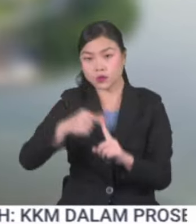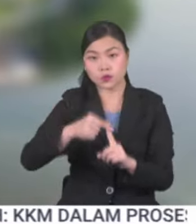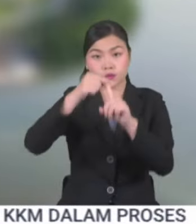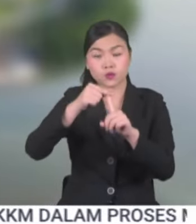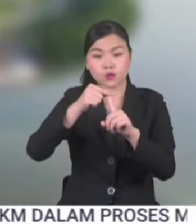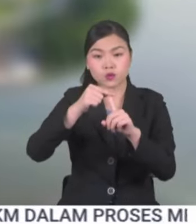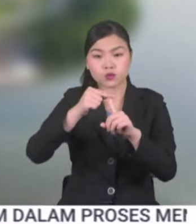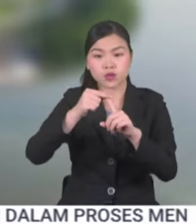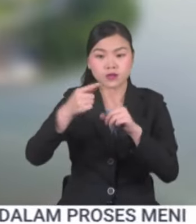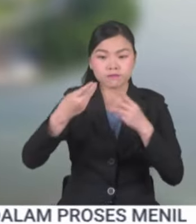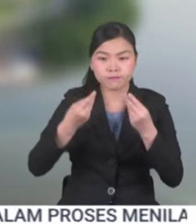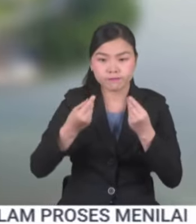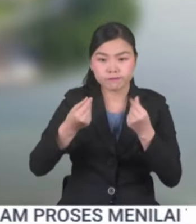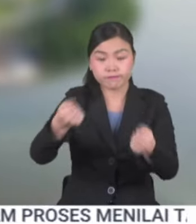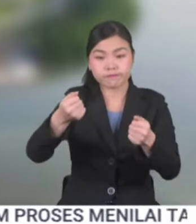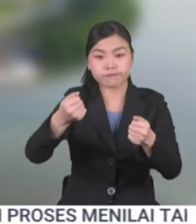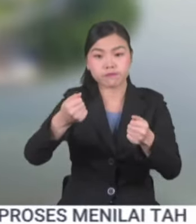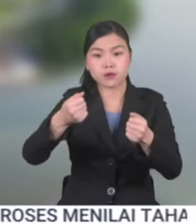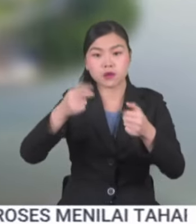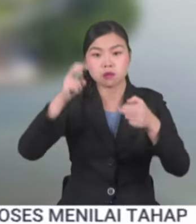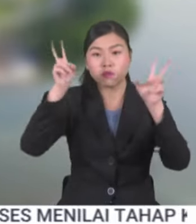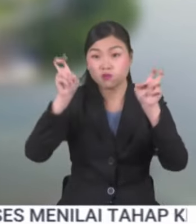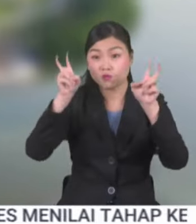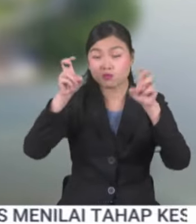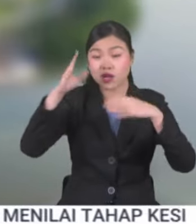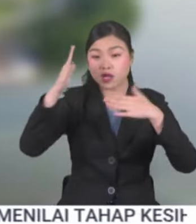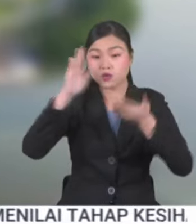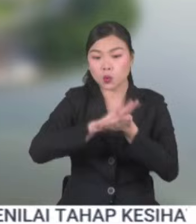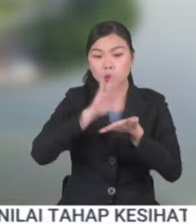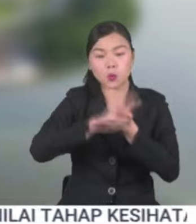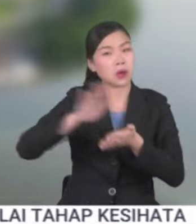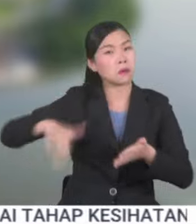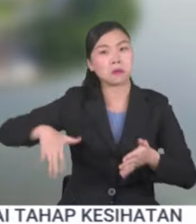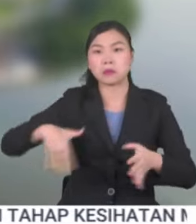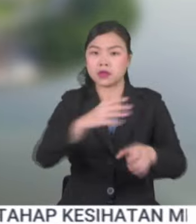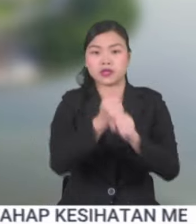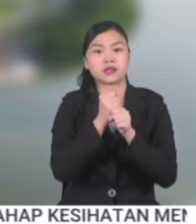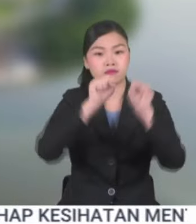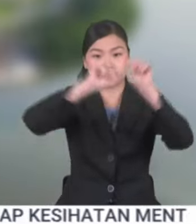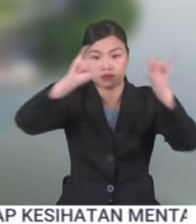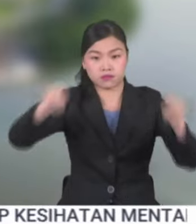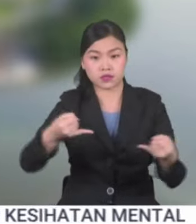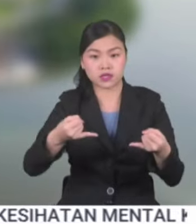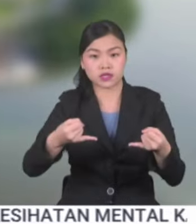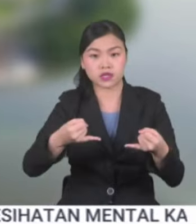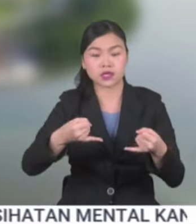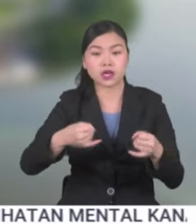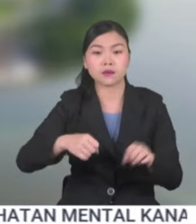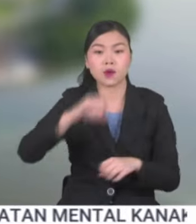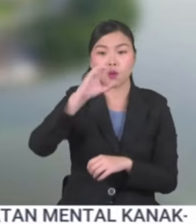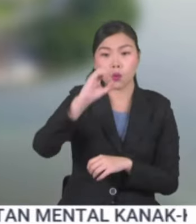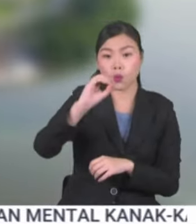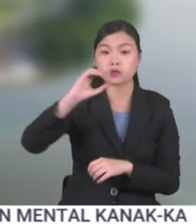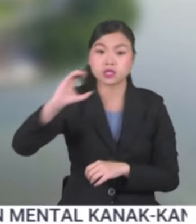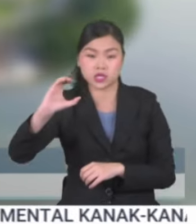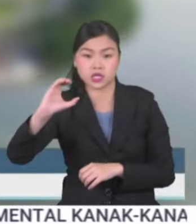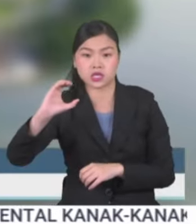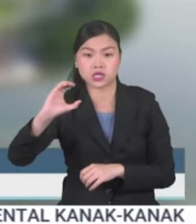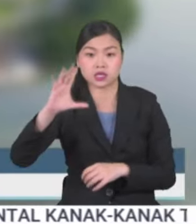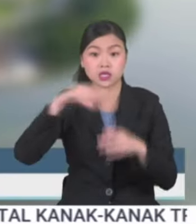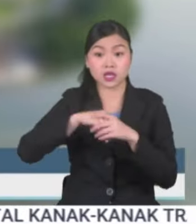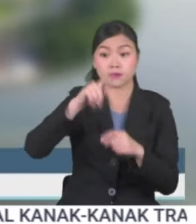bagi menangani isu bangunan sekolah yang masih belum memperolehi sijil layak menduduki OC di Tawau